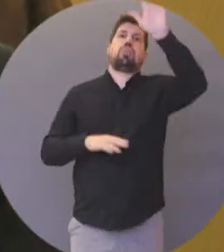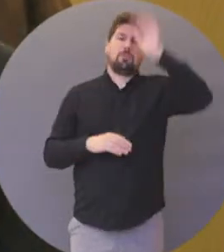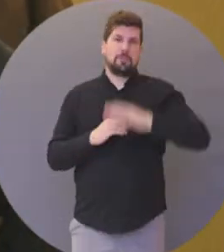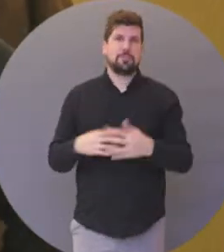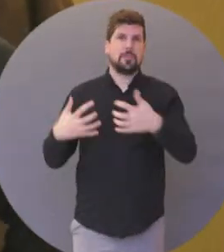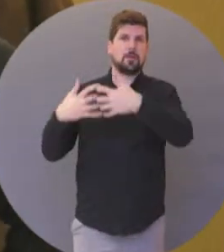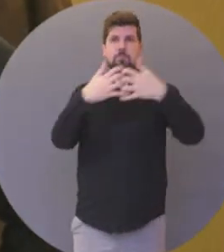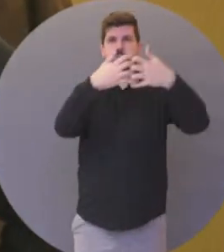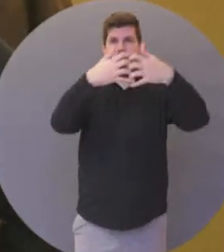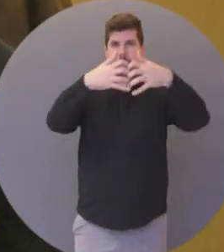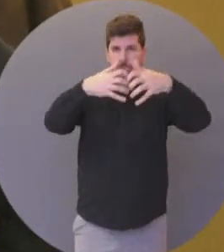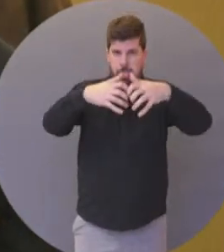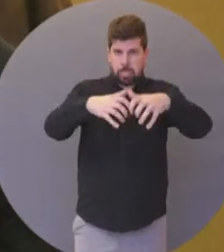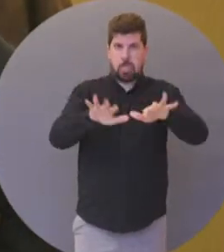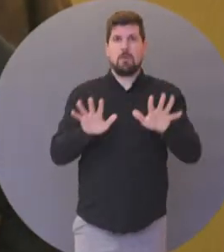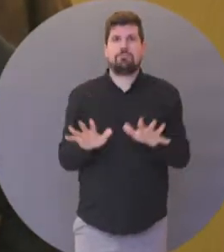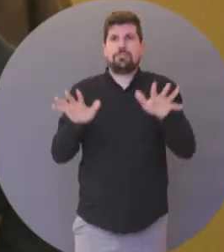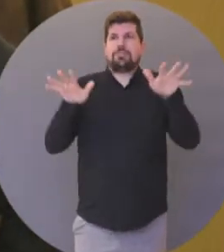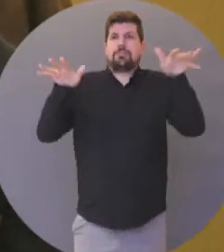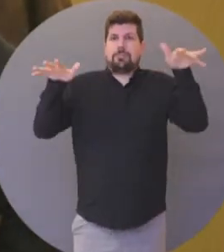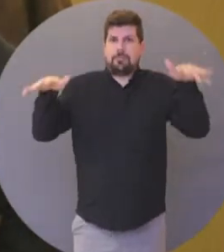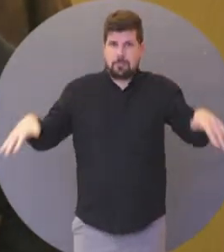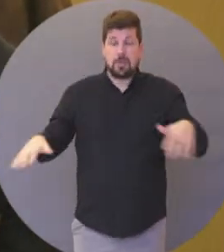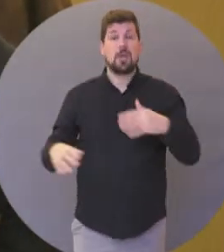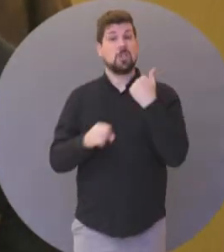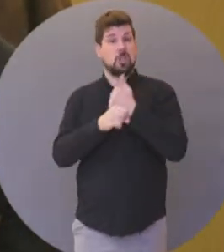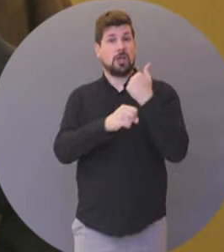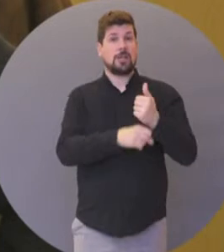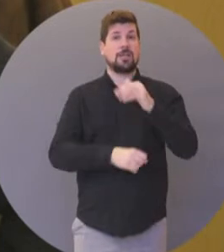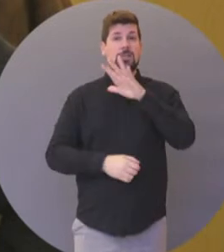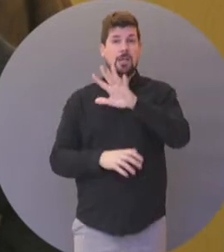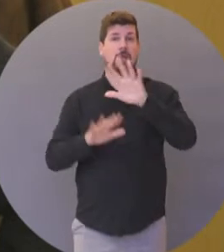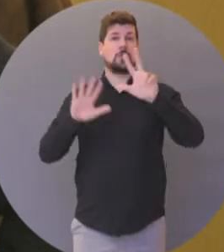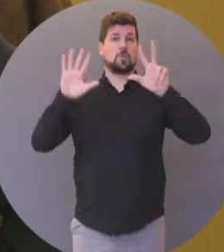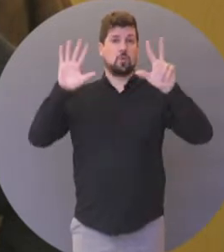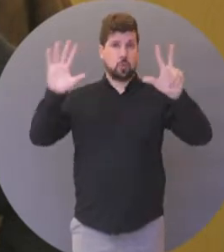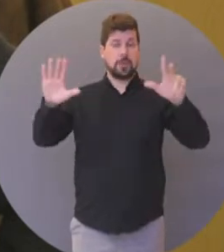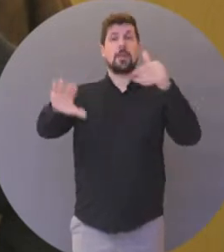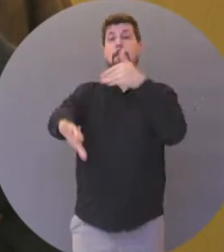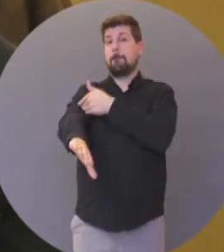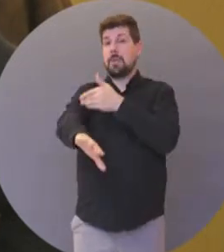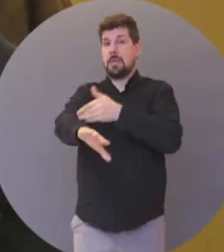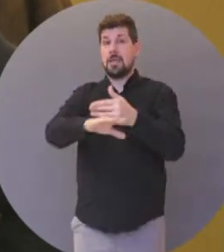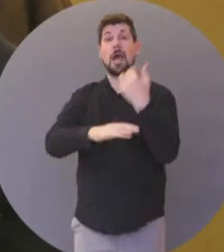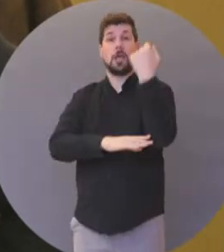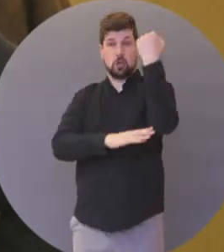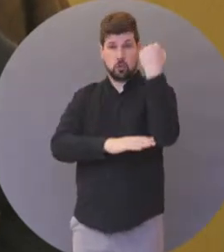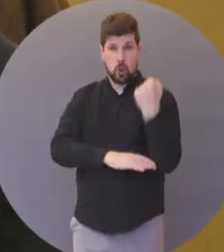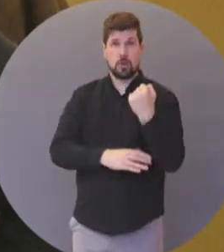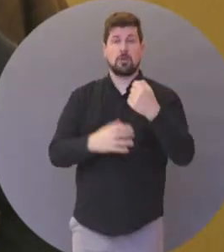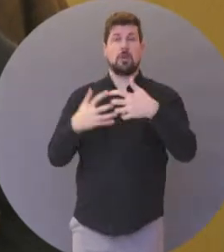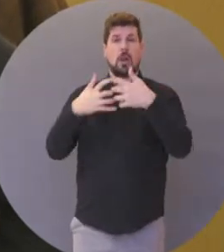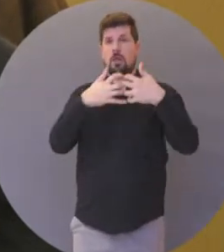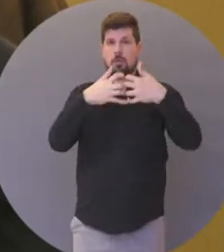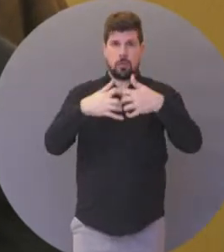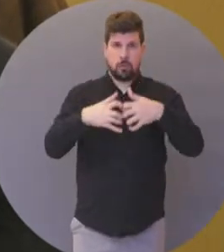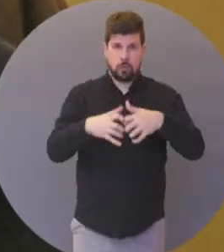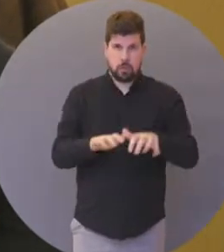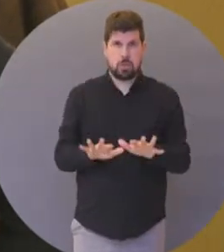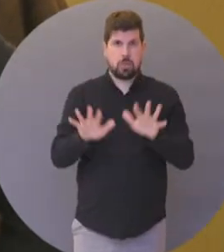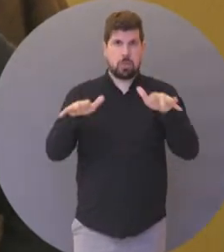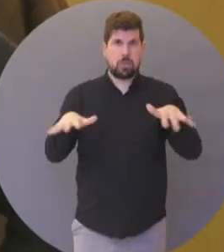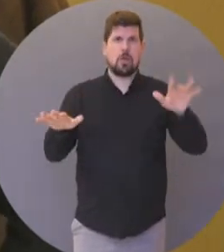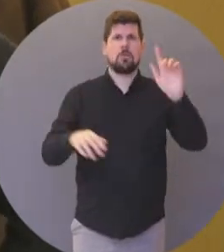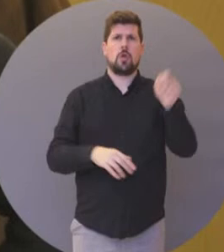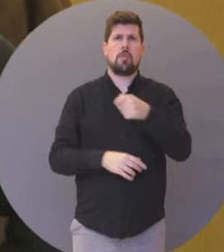chiffre en tête chaque année 58 milliards de tonnes de glace fondent ce qui correspond au volume d'eau utilisée annuellement par